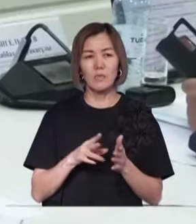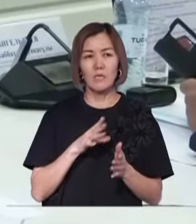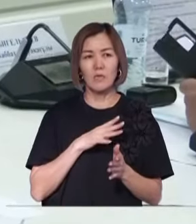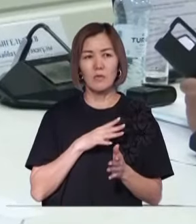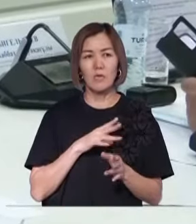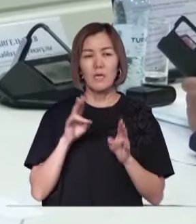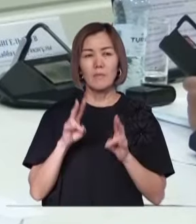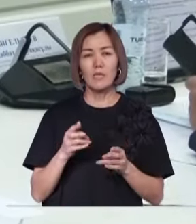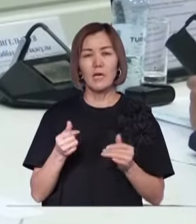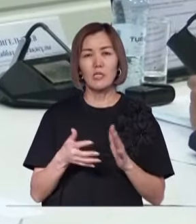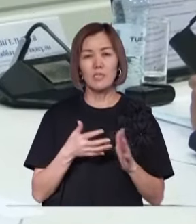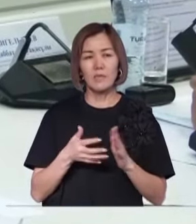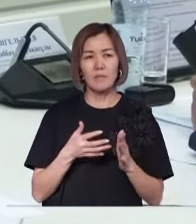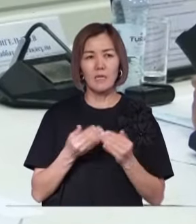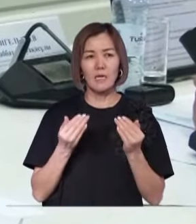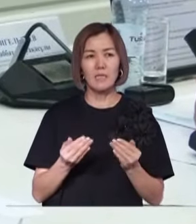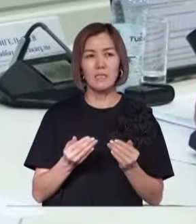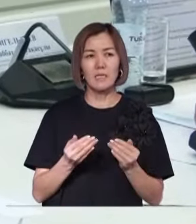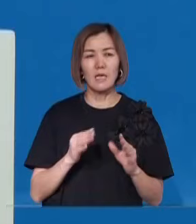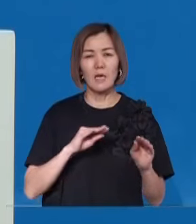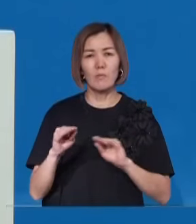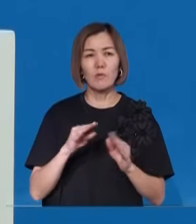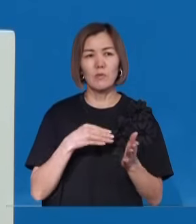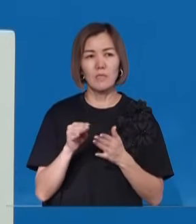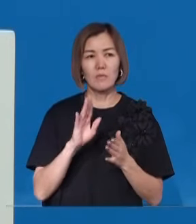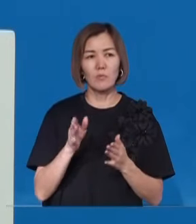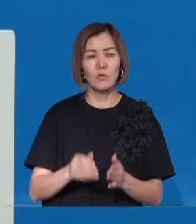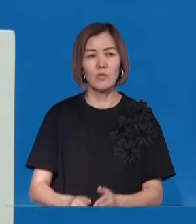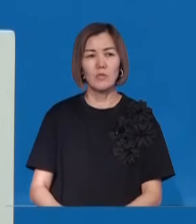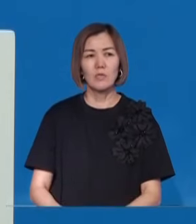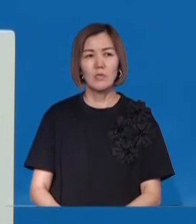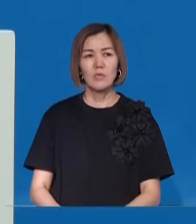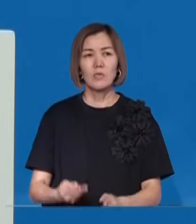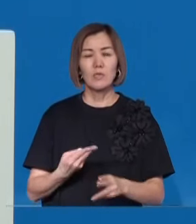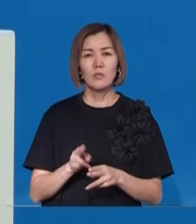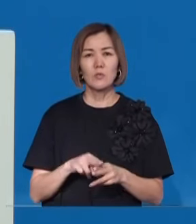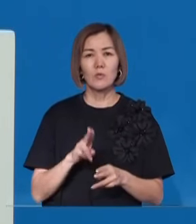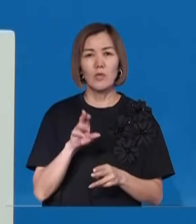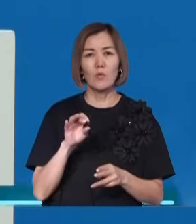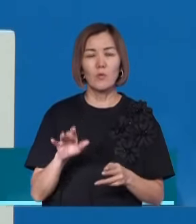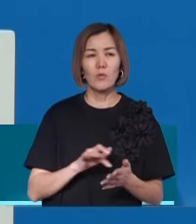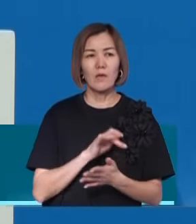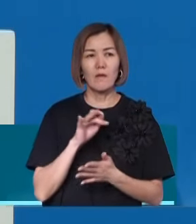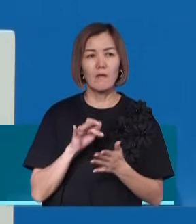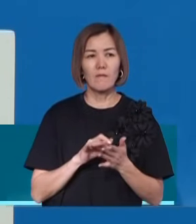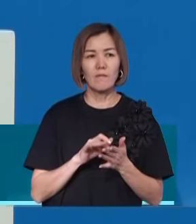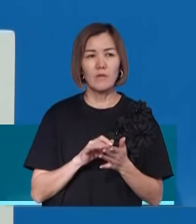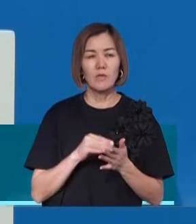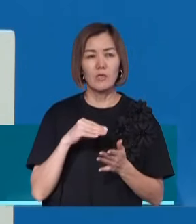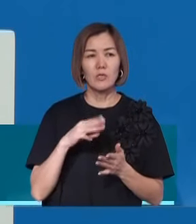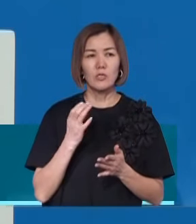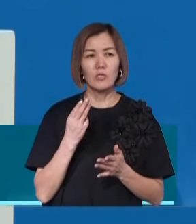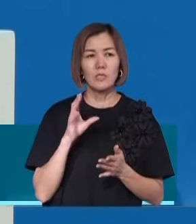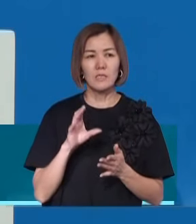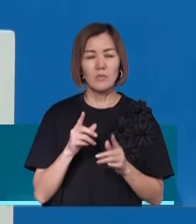болды, бірақ қаржының тапшылығына байланысты әзірге тек жабдықтар сатып алынады. Сондай-ақ Қонаев TV жауапкершілігі шектеулі